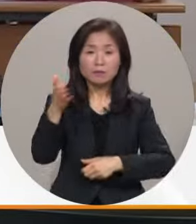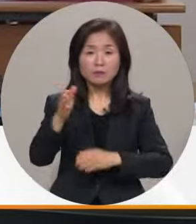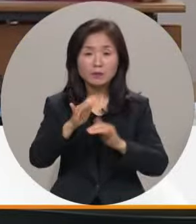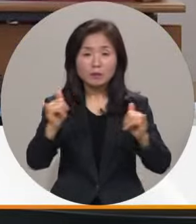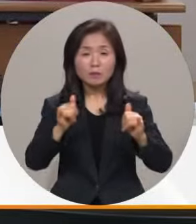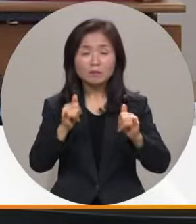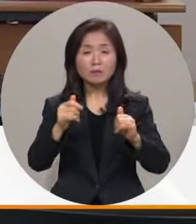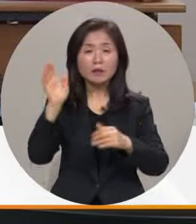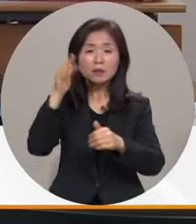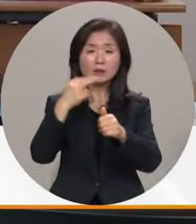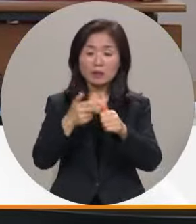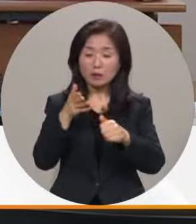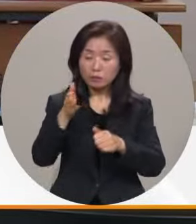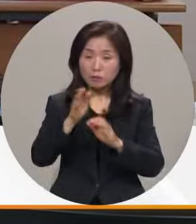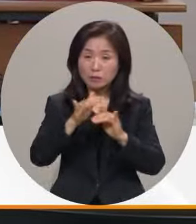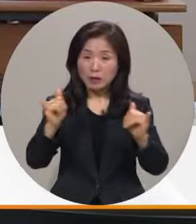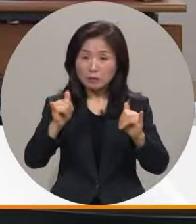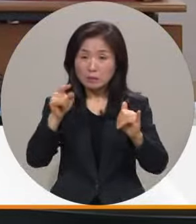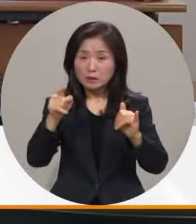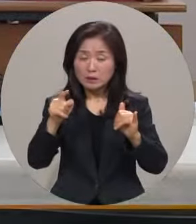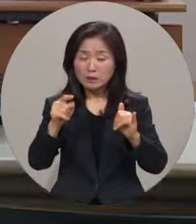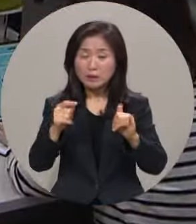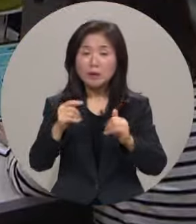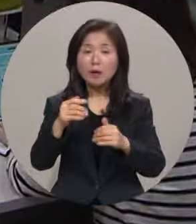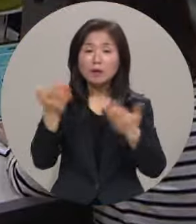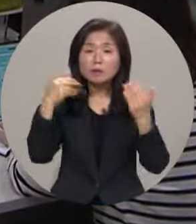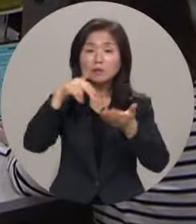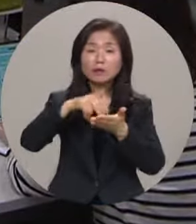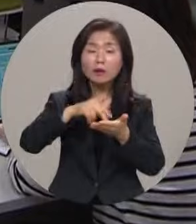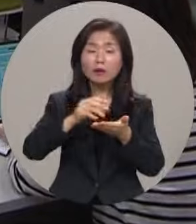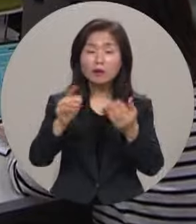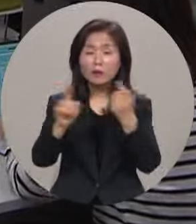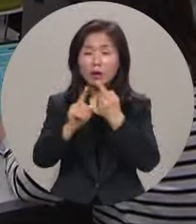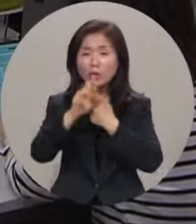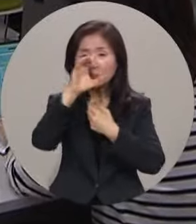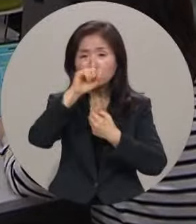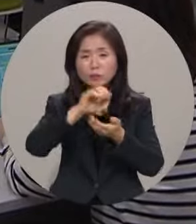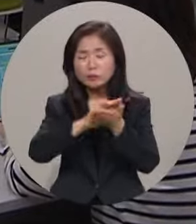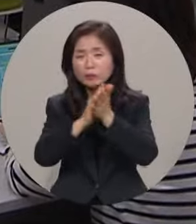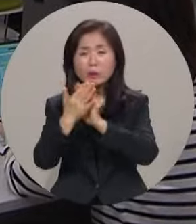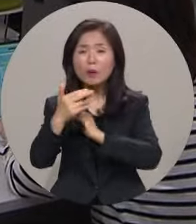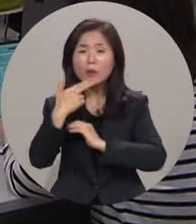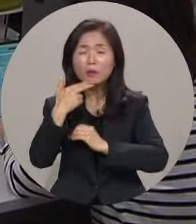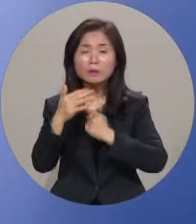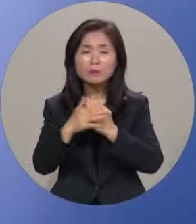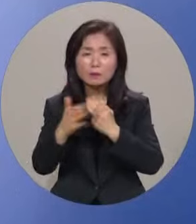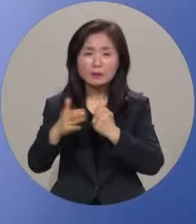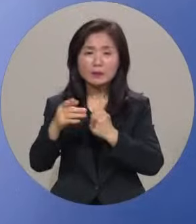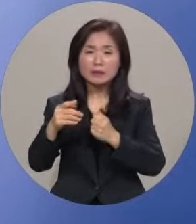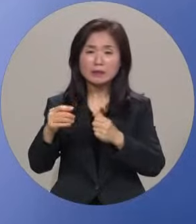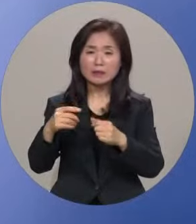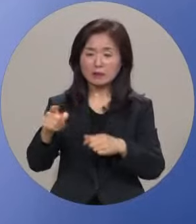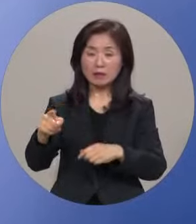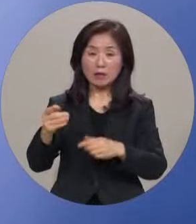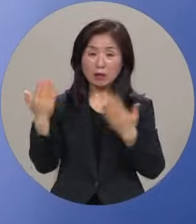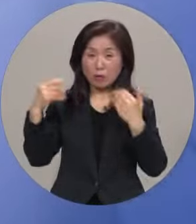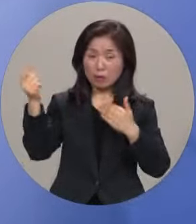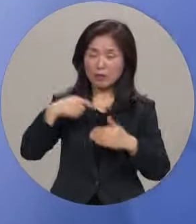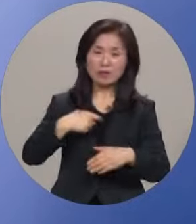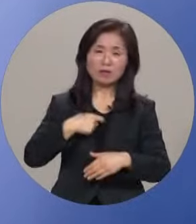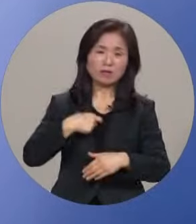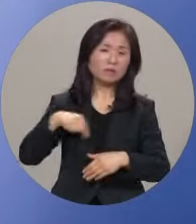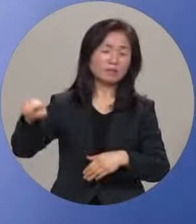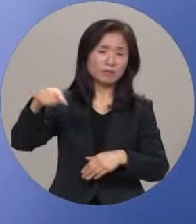처우 개선 속도는 더디다 겁니다 교육부는 교원이 수업에만 전념하도록 인력과 예산을 충분히 지원하고 모든 학교의